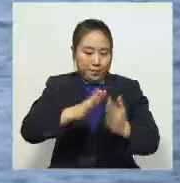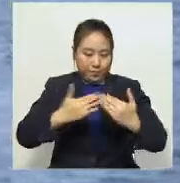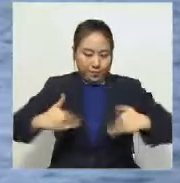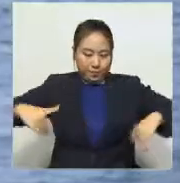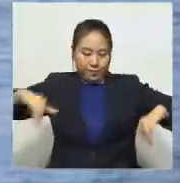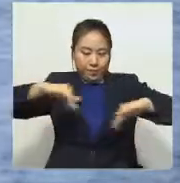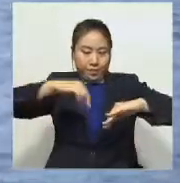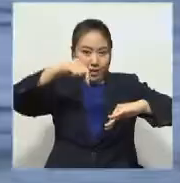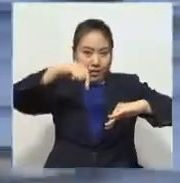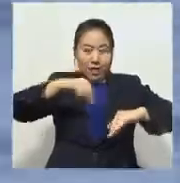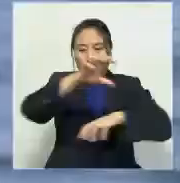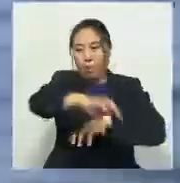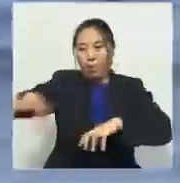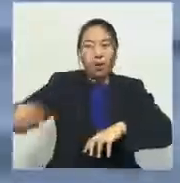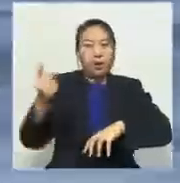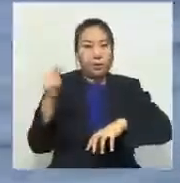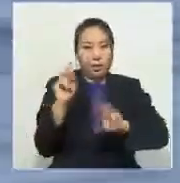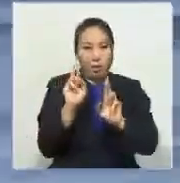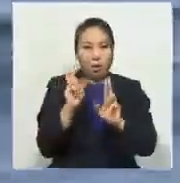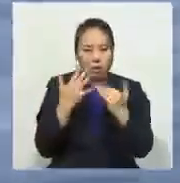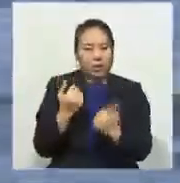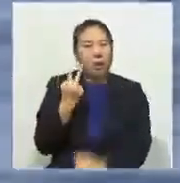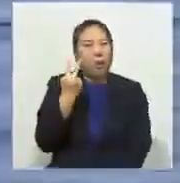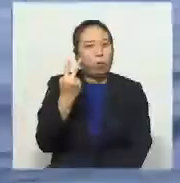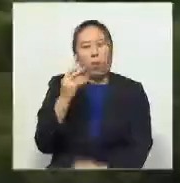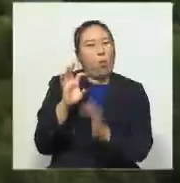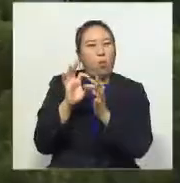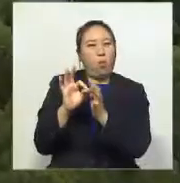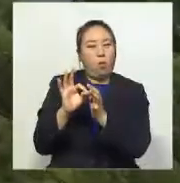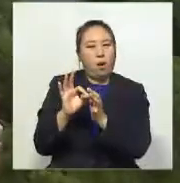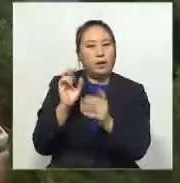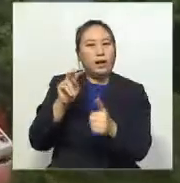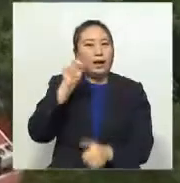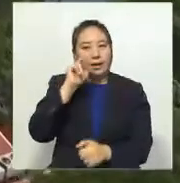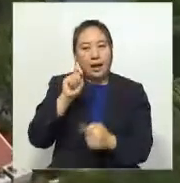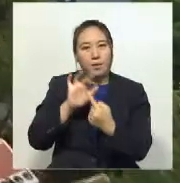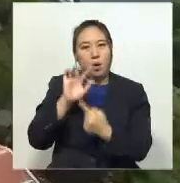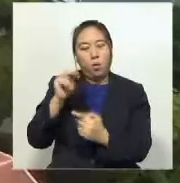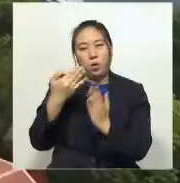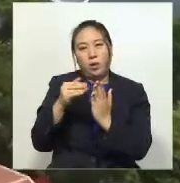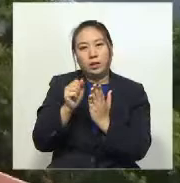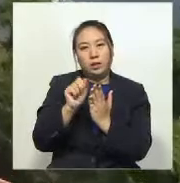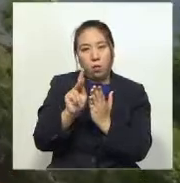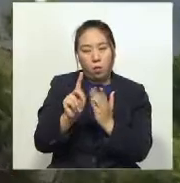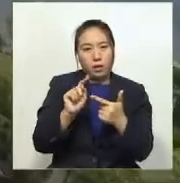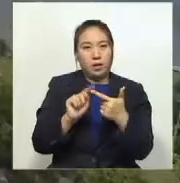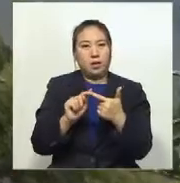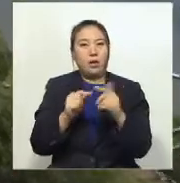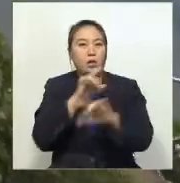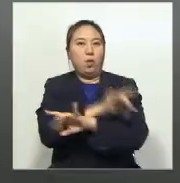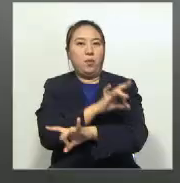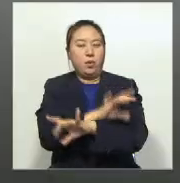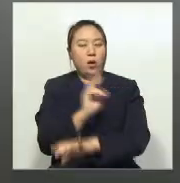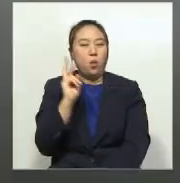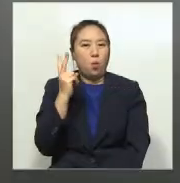่ 11 แห่งแต่ว่าท่านบอกวาตอนนี้มอยู่สองแ่งที่นาเป็ห่วงก็คือเกอนน้ำอูที่สะกลนครแล้วก็เขือนแ่งกระจานจง